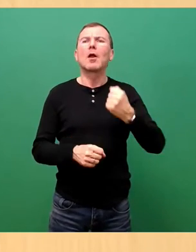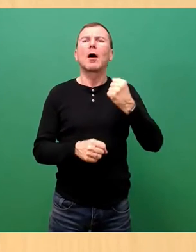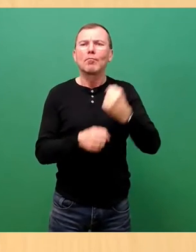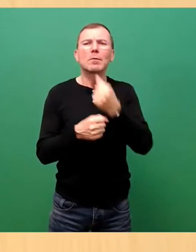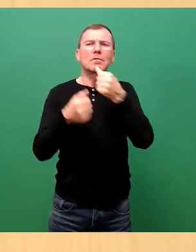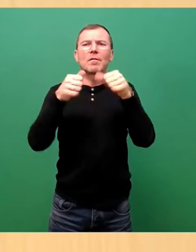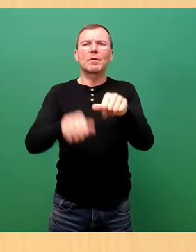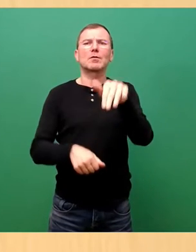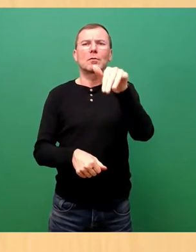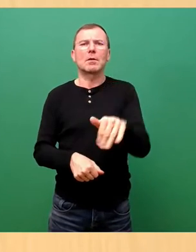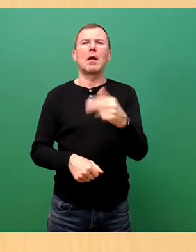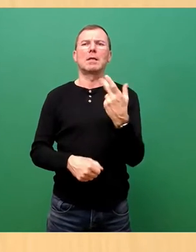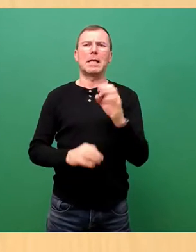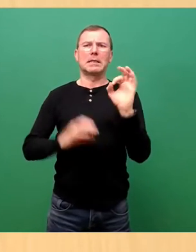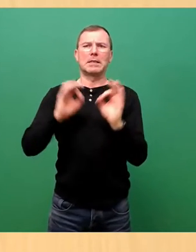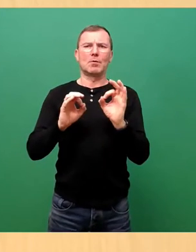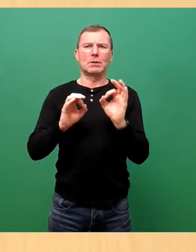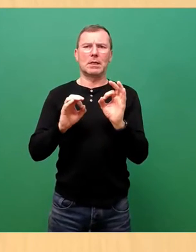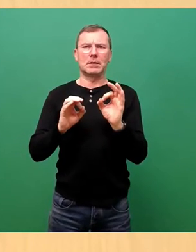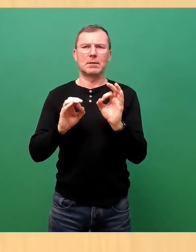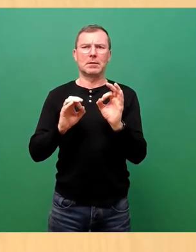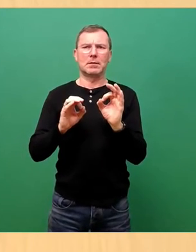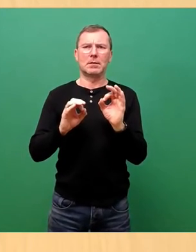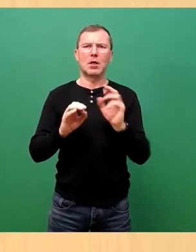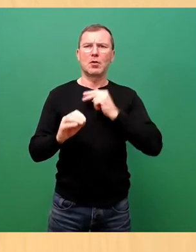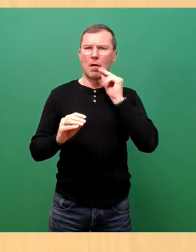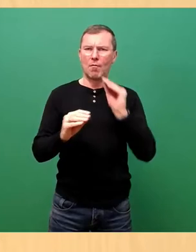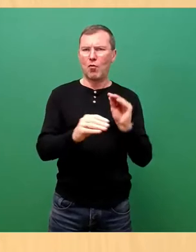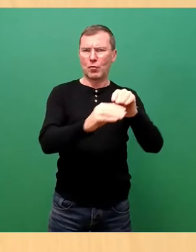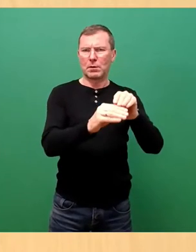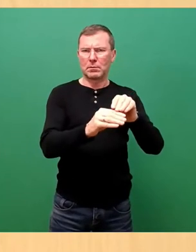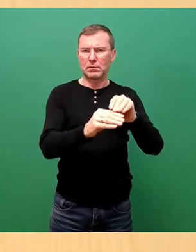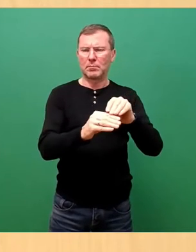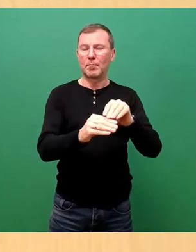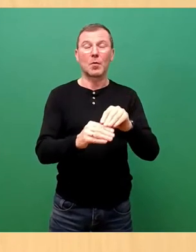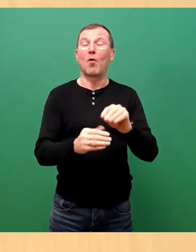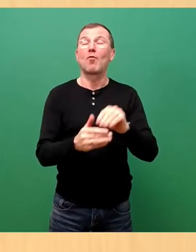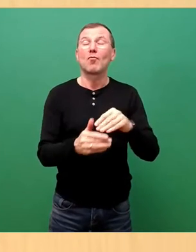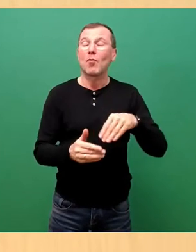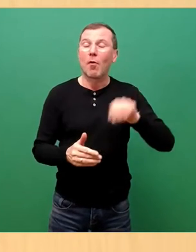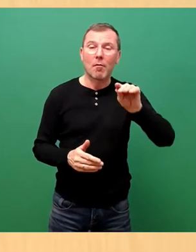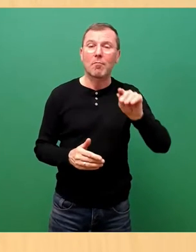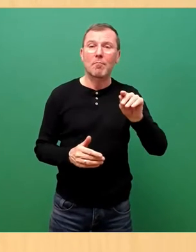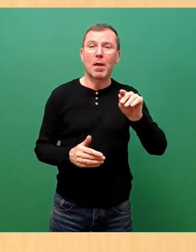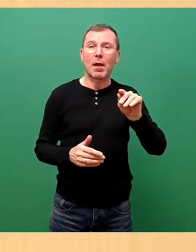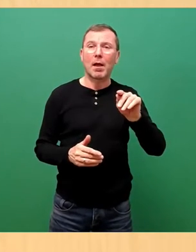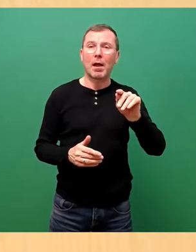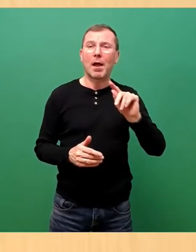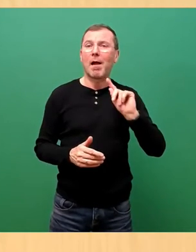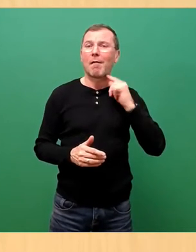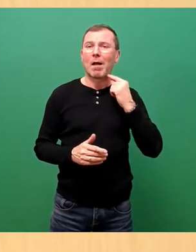dieser 30% gelten. Und weitere Pferdefüße sind eingebaut